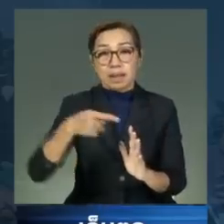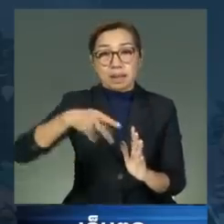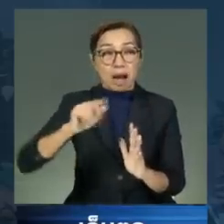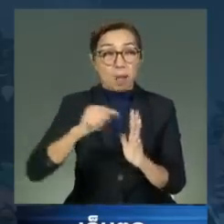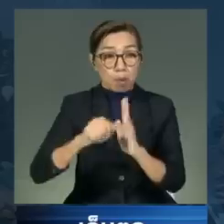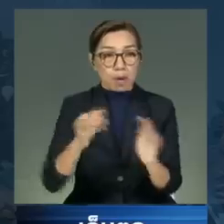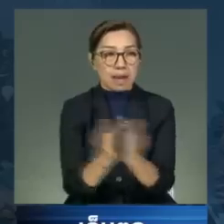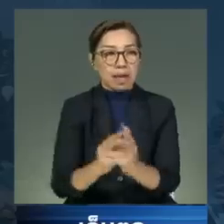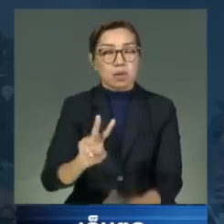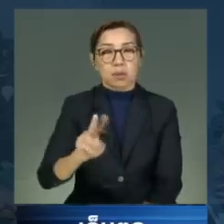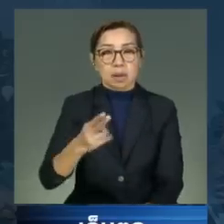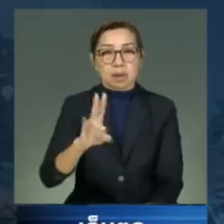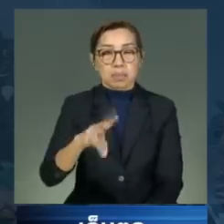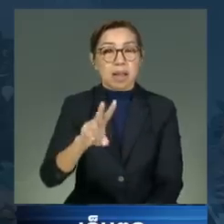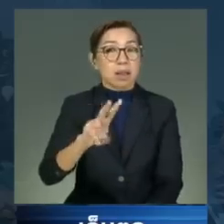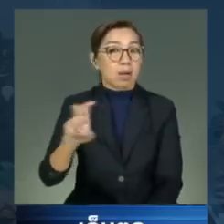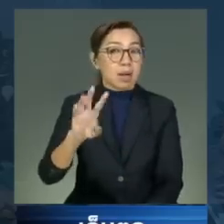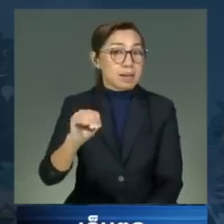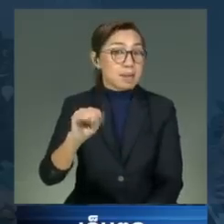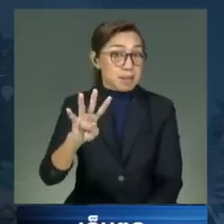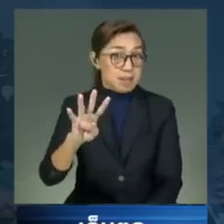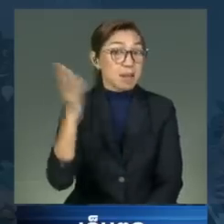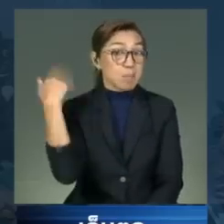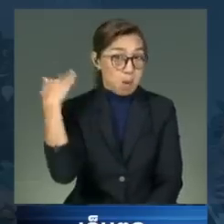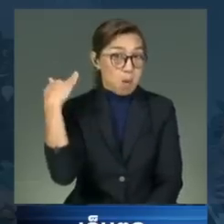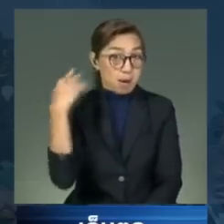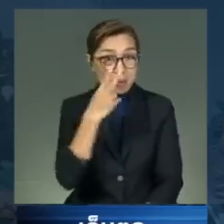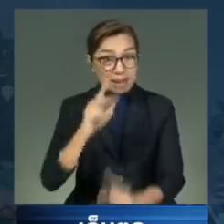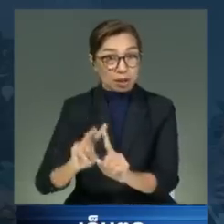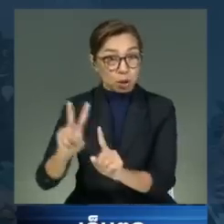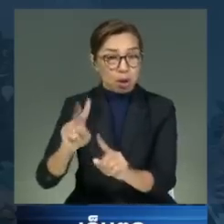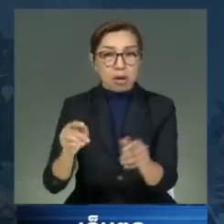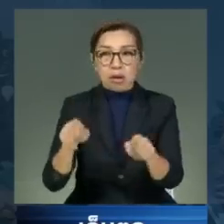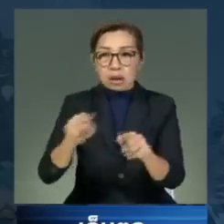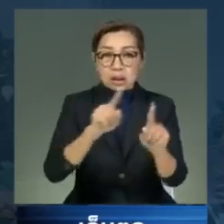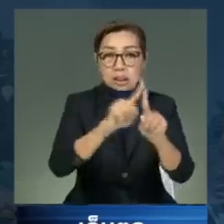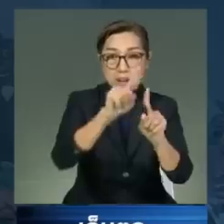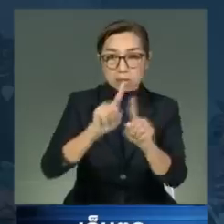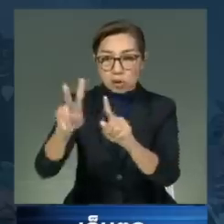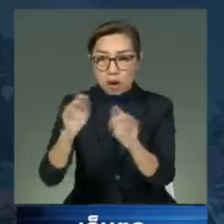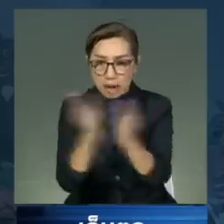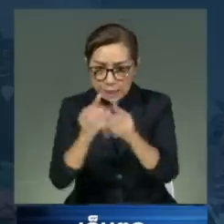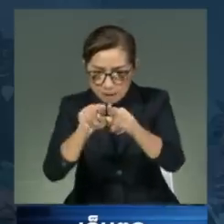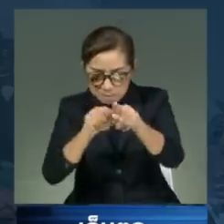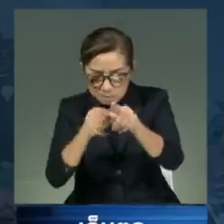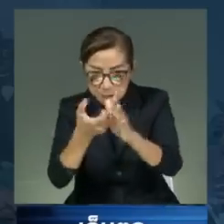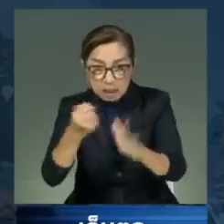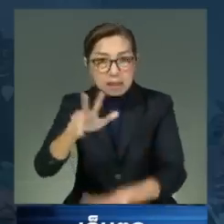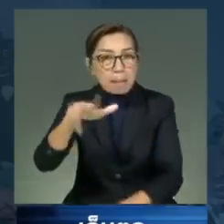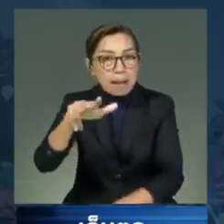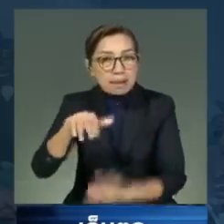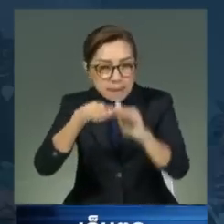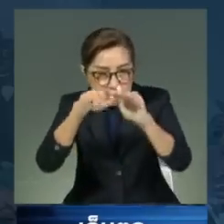ไป27,244คะแนนคือทิ้งห่างจากคุณวันเนี่ยไม่ถึง 3,000คะแนนเลยนะคะ